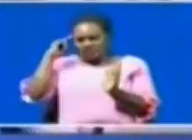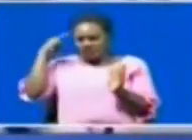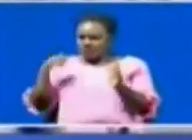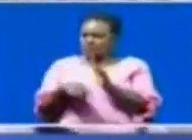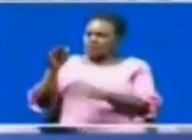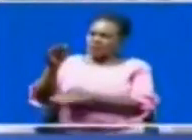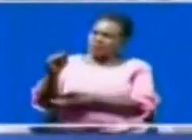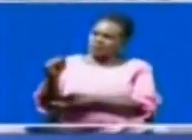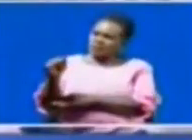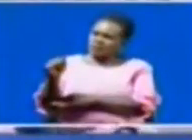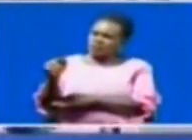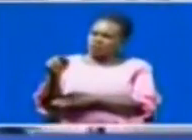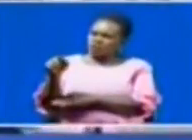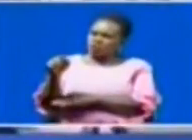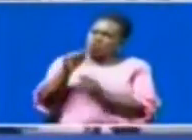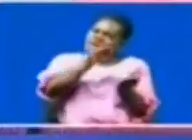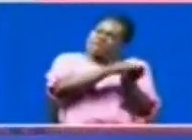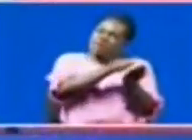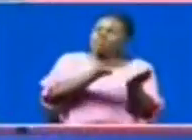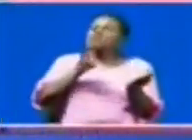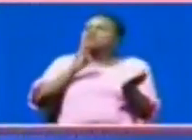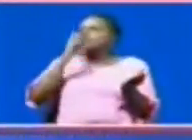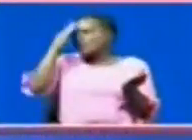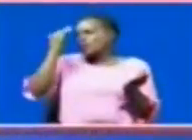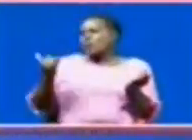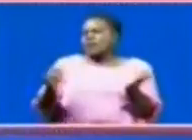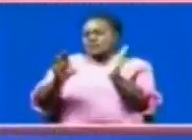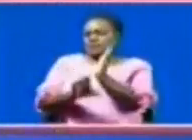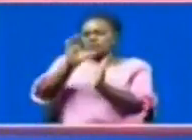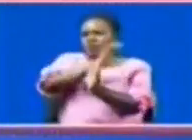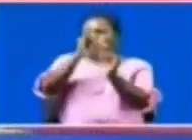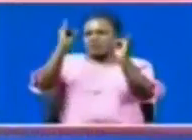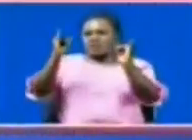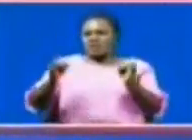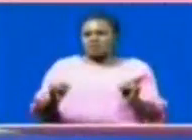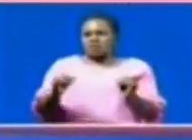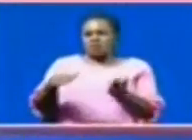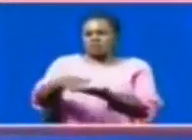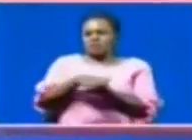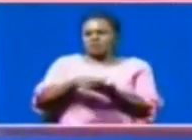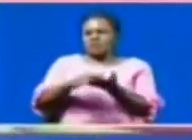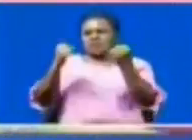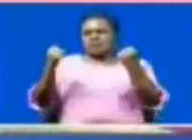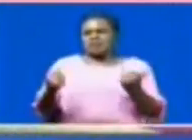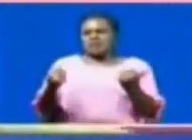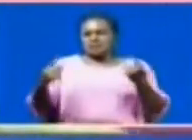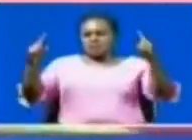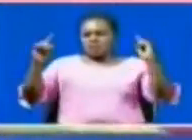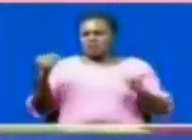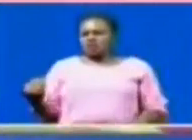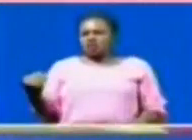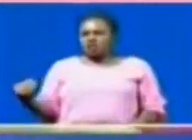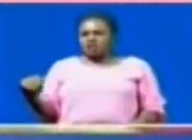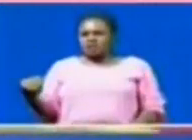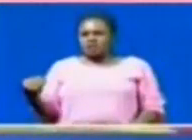when you ask them, why do you think we need to store water? Na wakati mtaala mpya ukitajwa kuwa nguzo muhimu katika kuwakuza watoto na